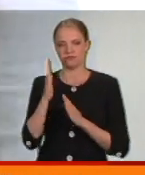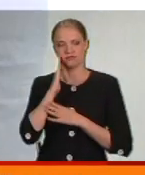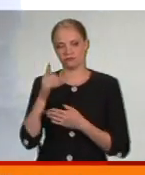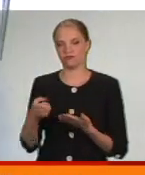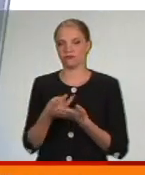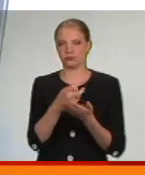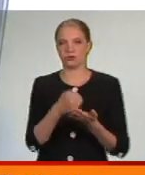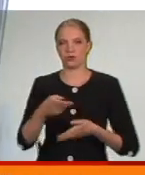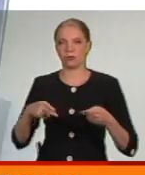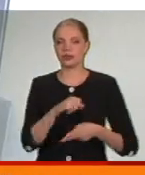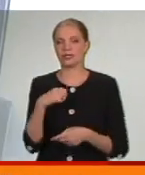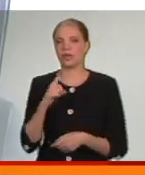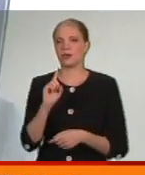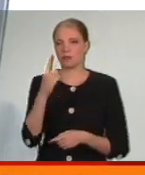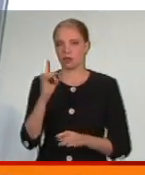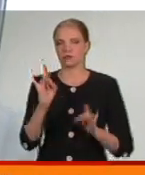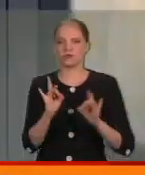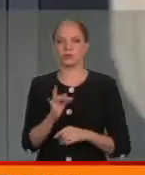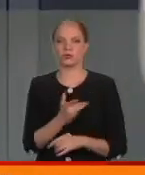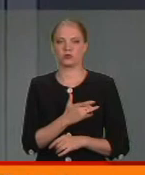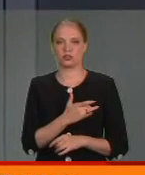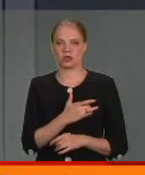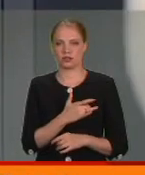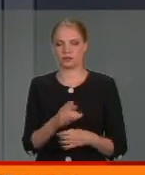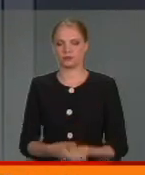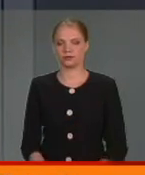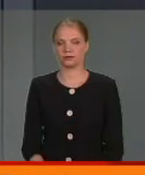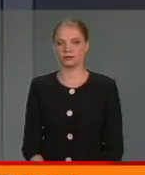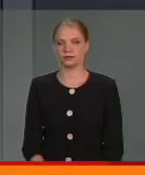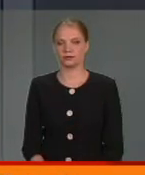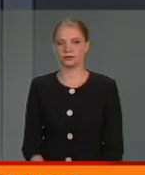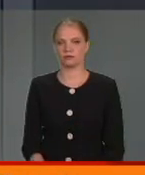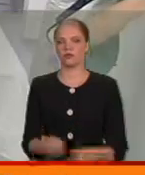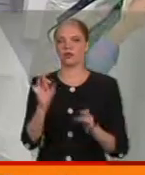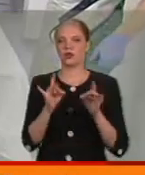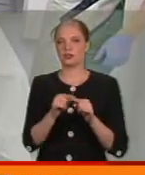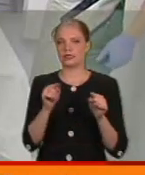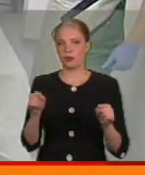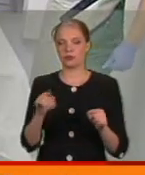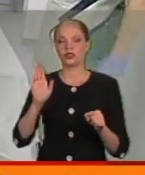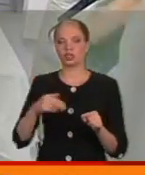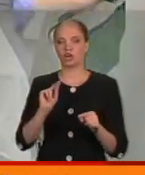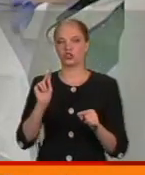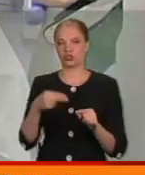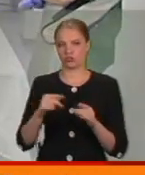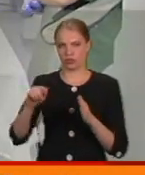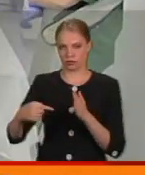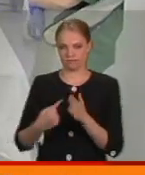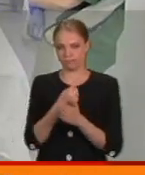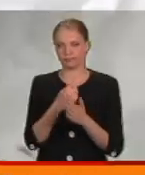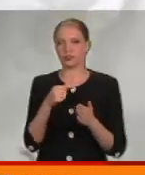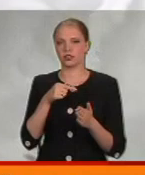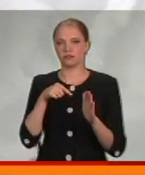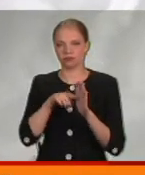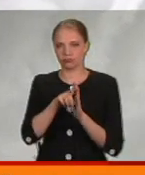до операційної. Найперше вимірюють серце. Який діаметр? Да, 100. Далі через стегнову артерію до